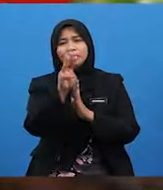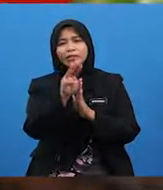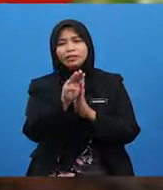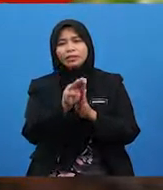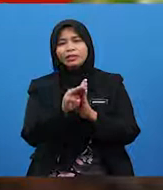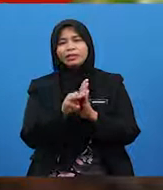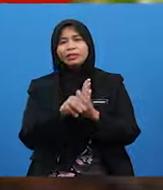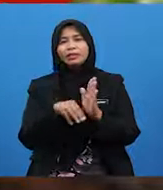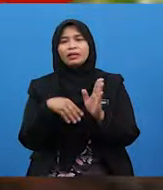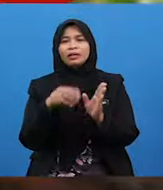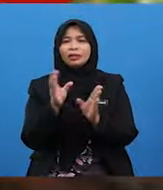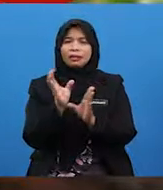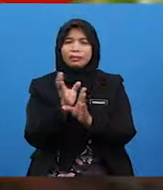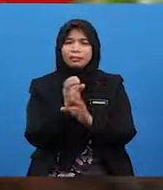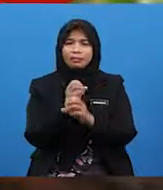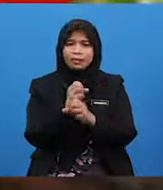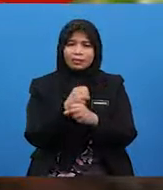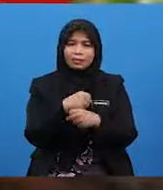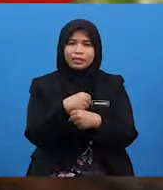membentuk tetangga